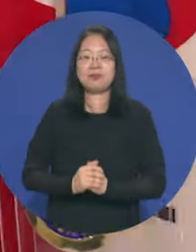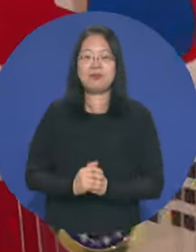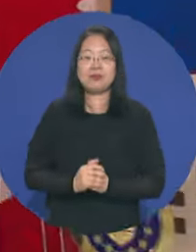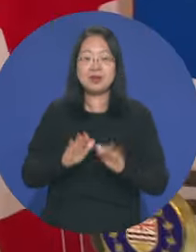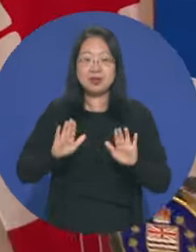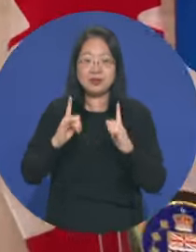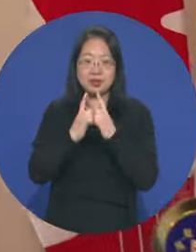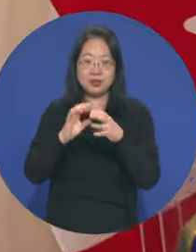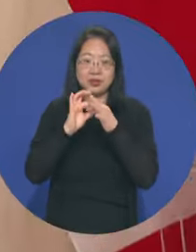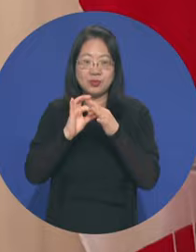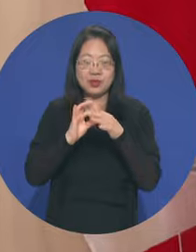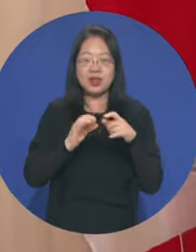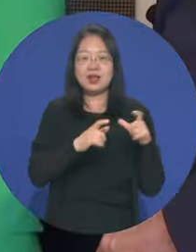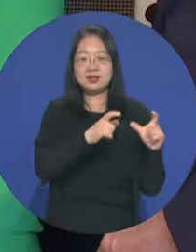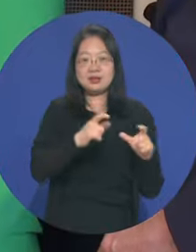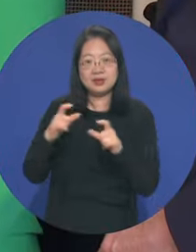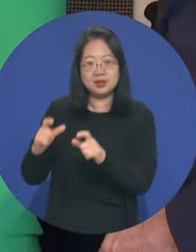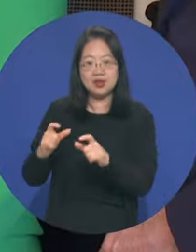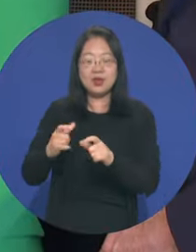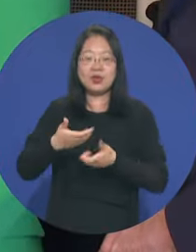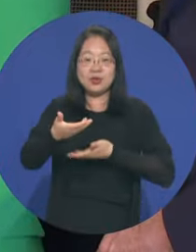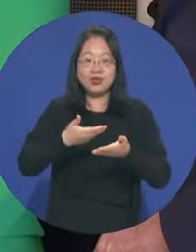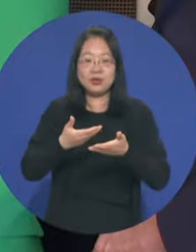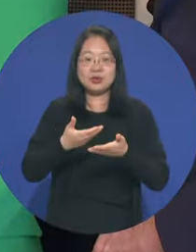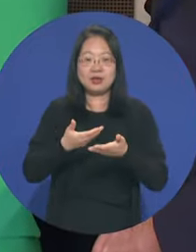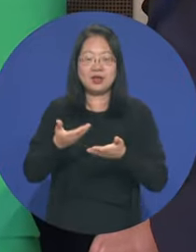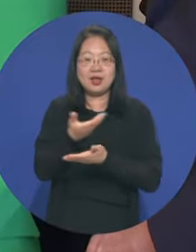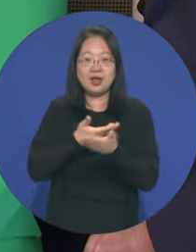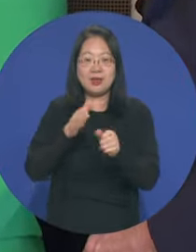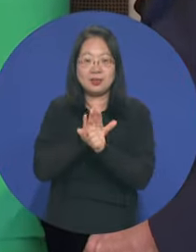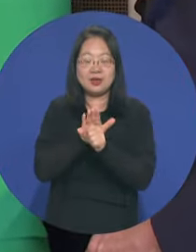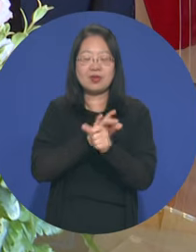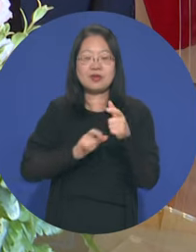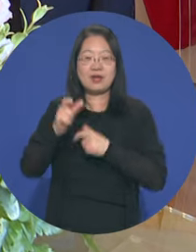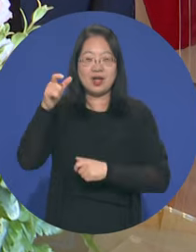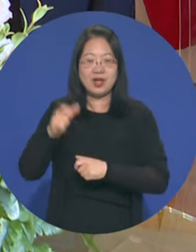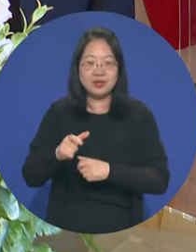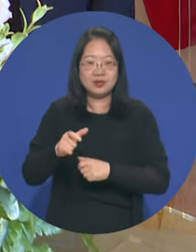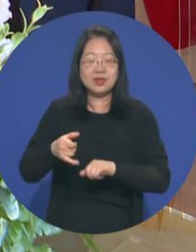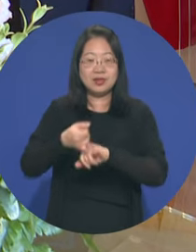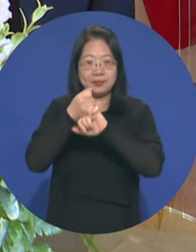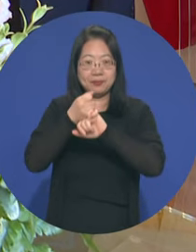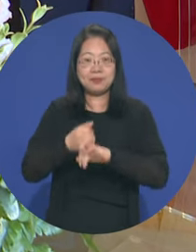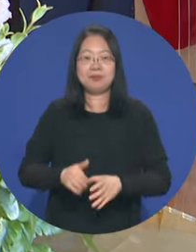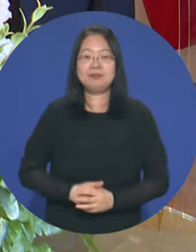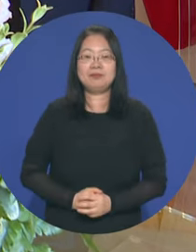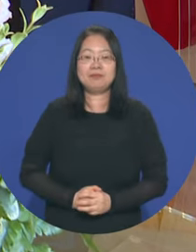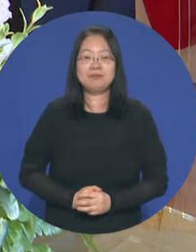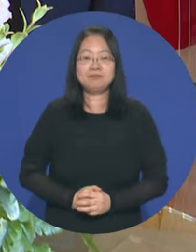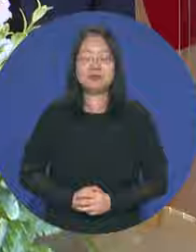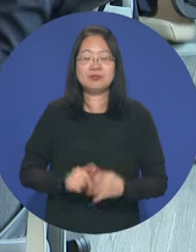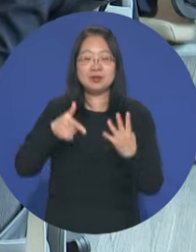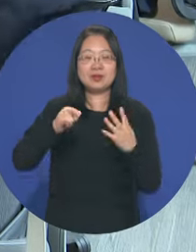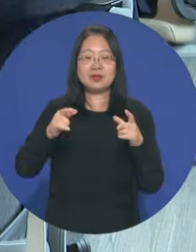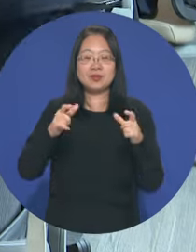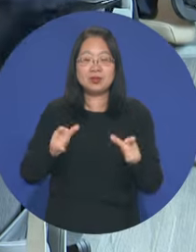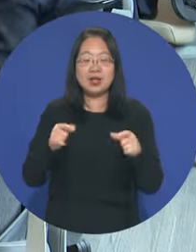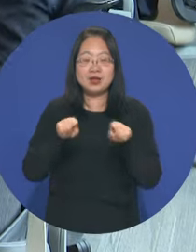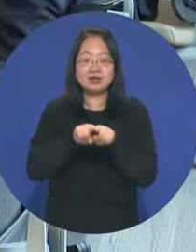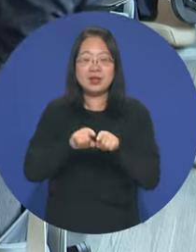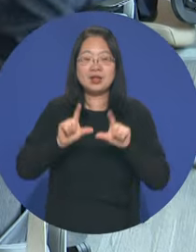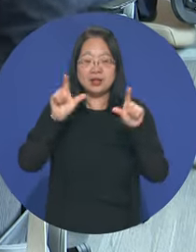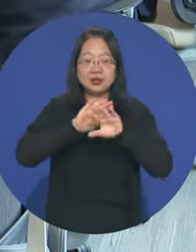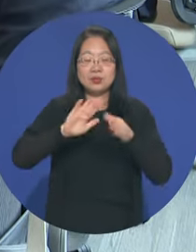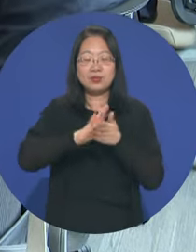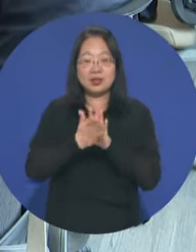맞았습니다. 이번 만남으로 양 지역은 교류 협력을 더욱 단단히 할 것을 약속하며 우정을 다졌습니다. 4개 주와